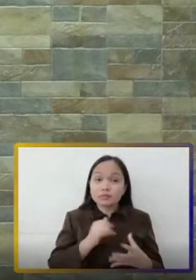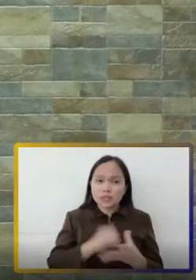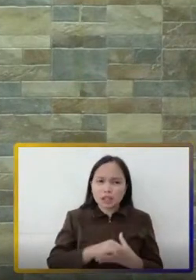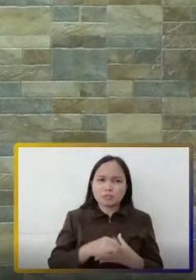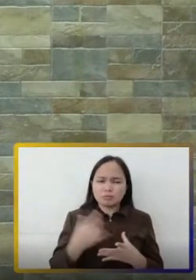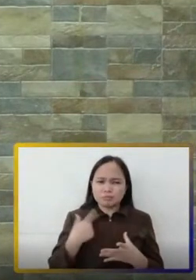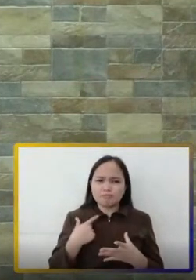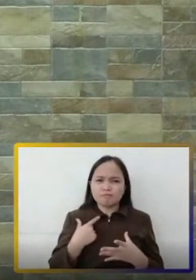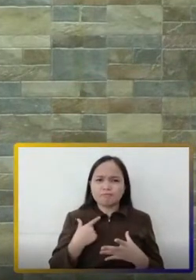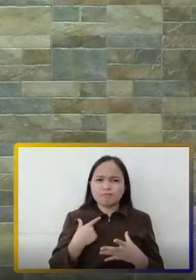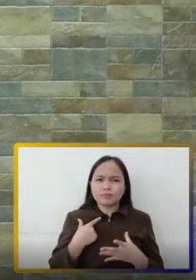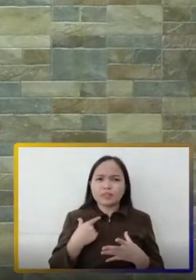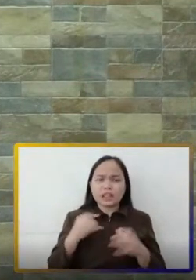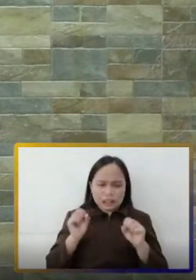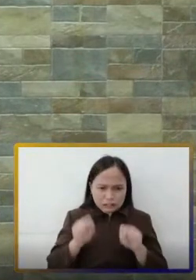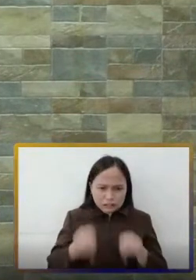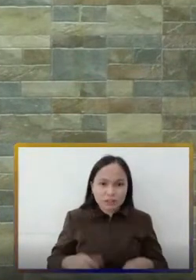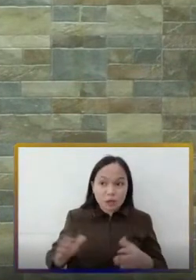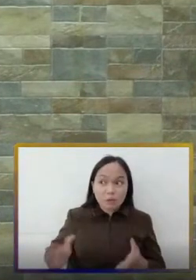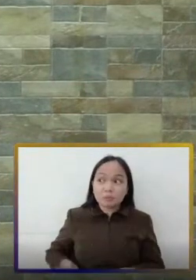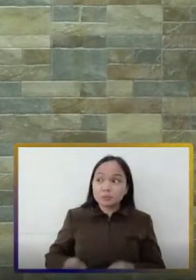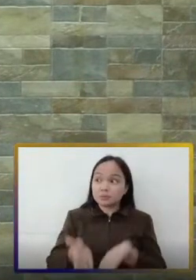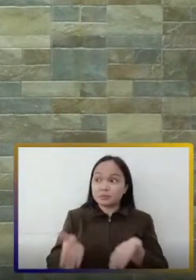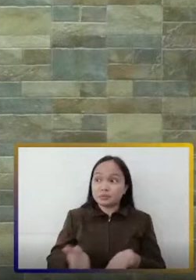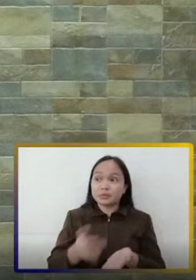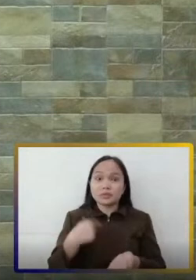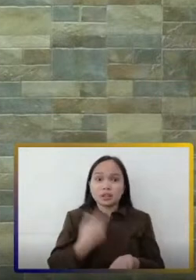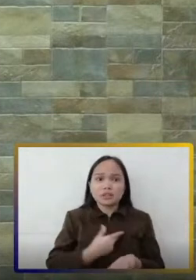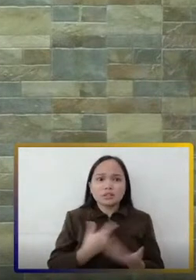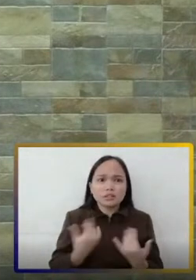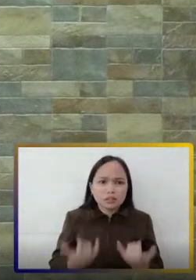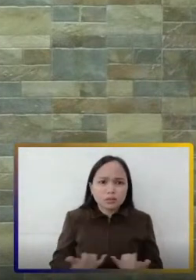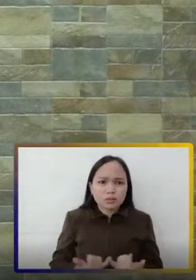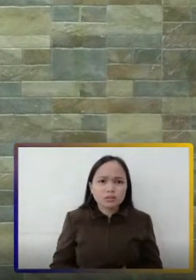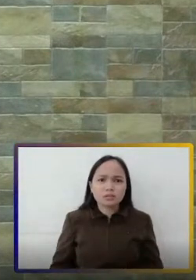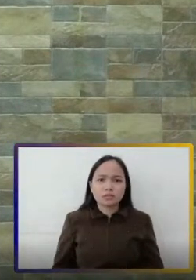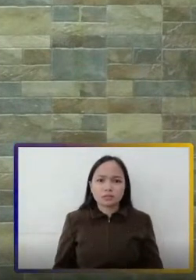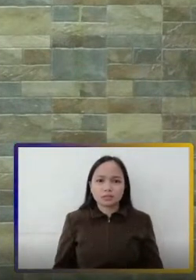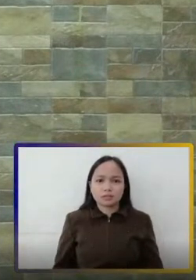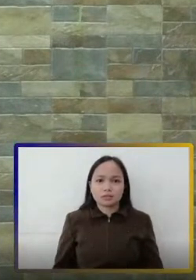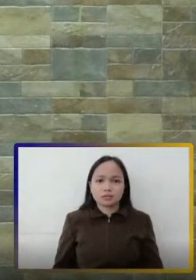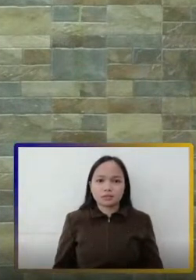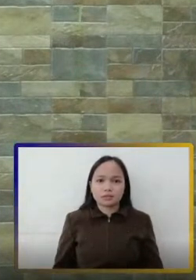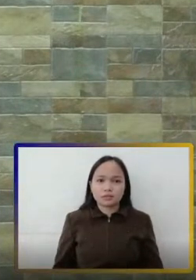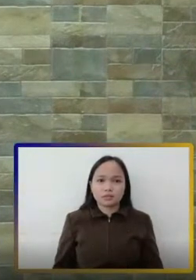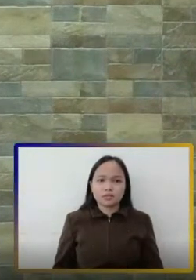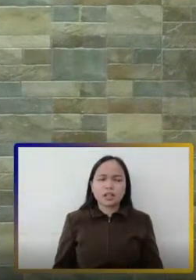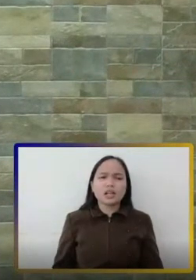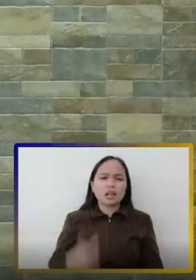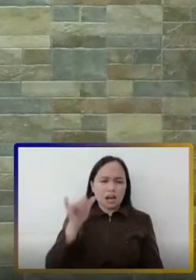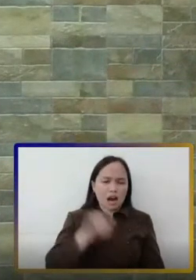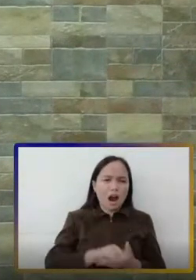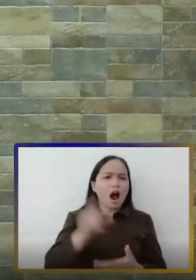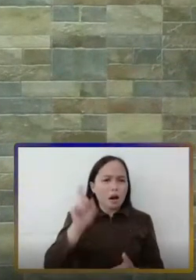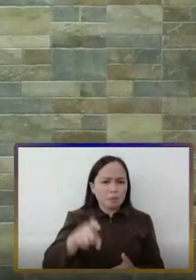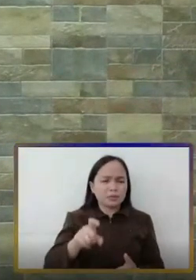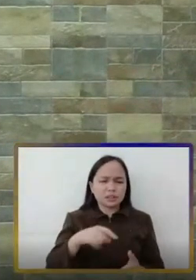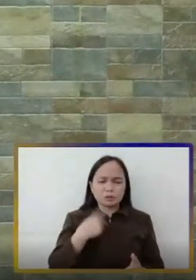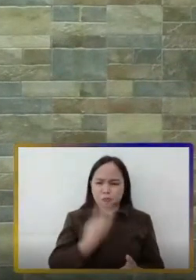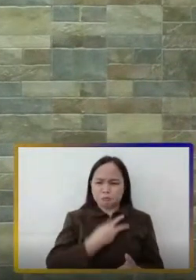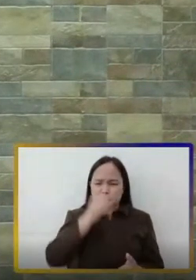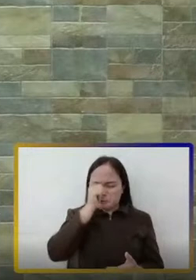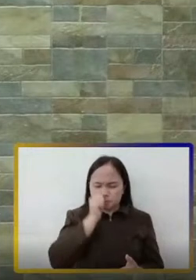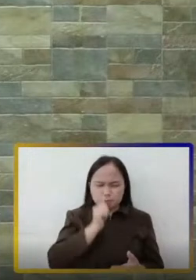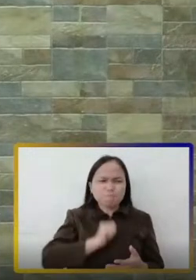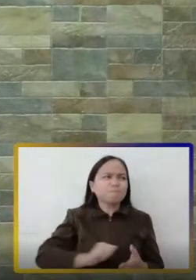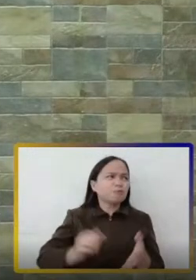maghahamon sa atin o maghihikayat sa pagmamahal ng Diyos sa atin. Yun dapat ang pagsisikapan natin. Pero ang